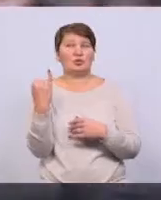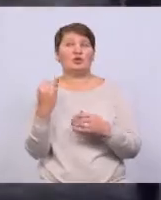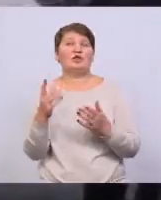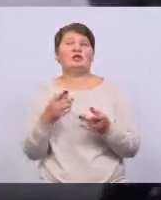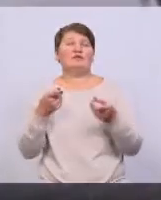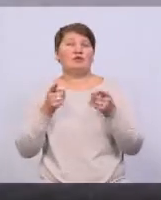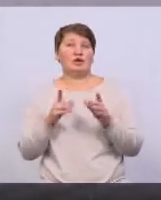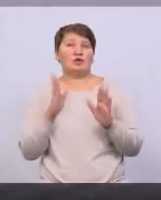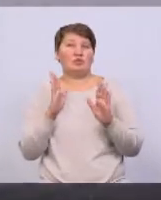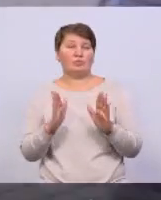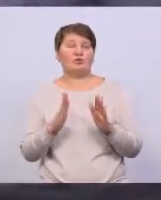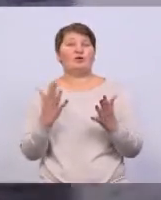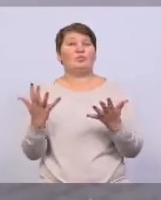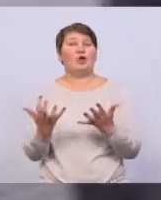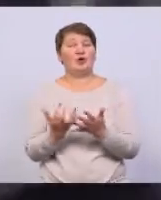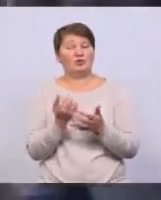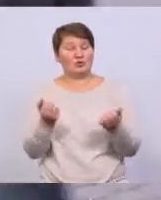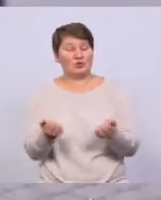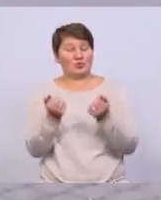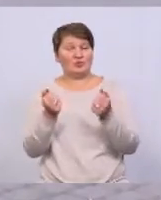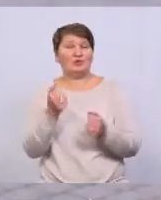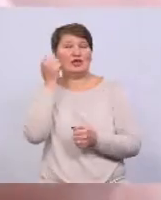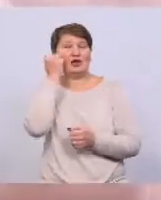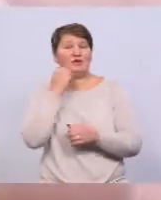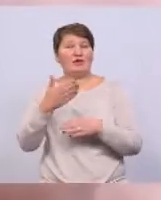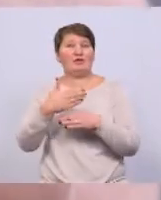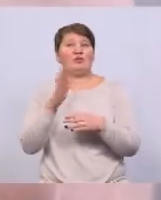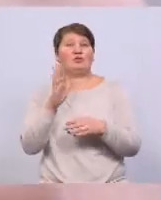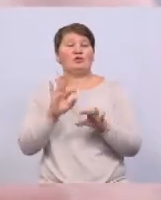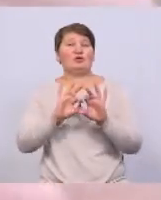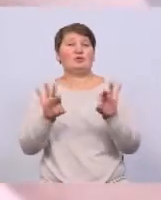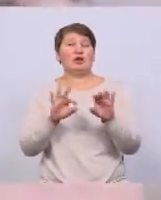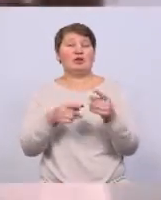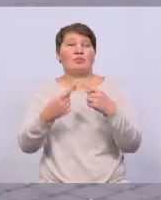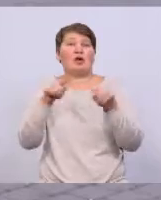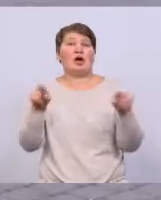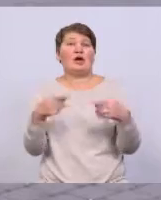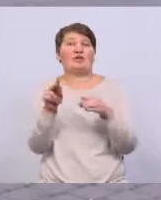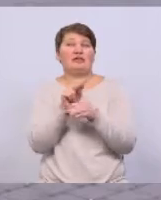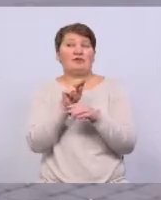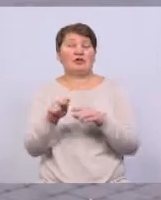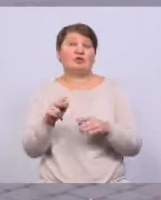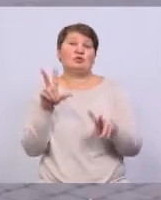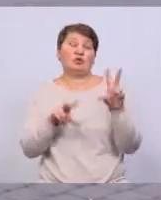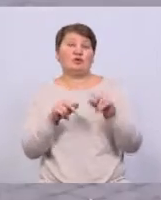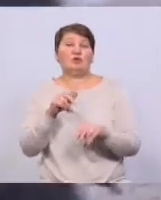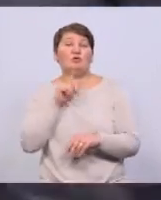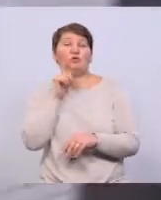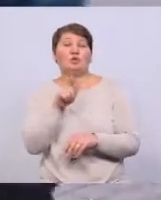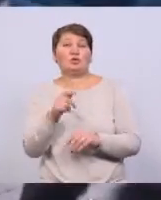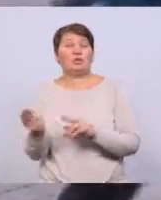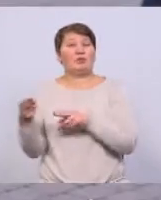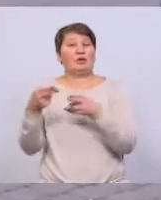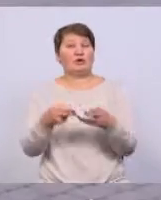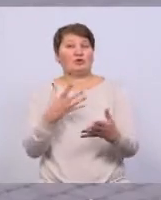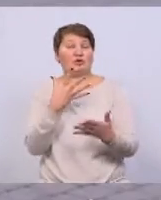порятунку старовинних дверей. Будемо розповідати про реставрацію. Сподіваюся, що ці молоді люди, теж приїхавши в свої міста, вже не підніметься в